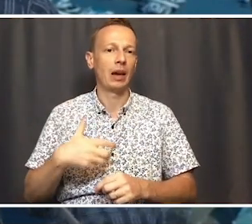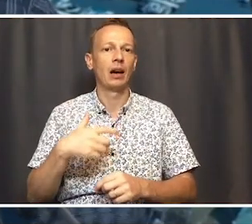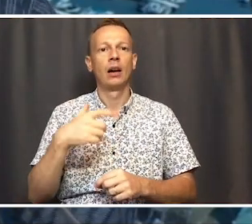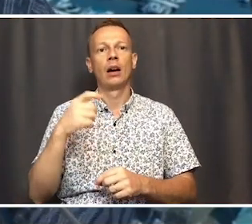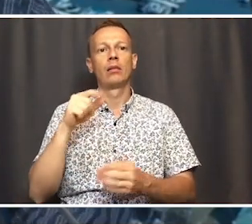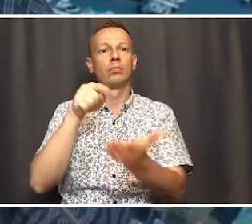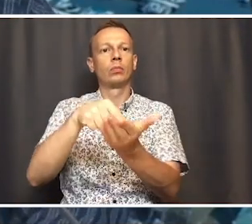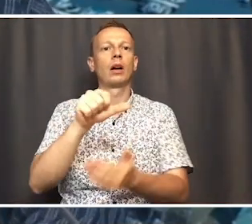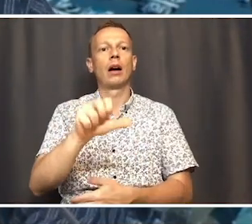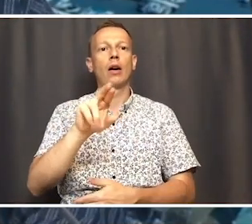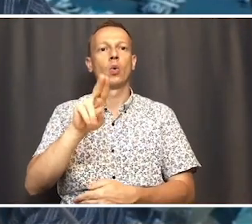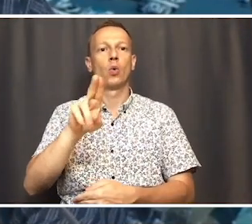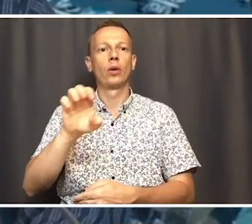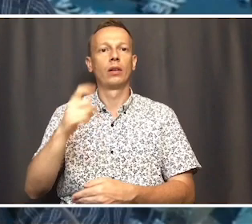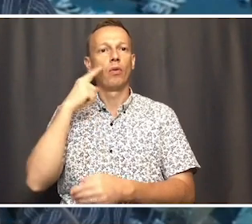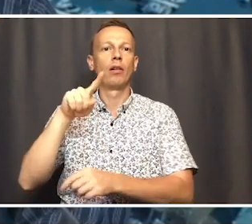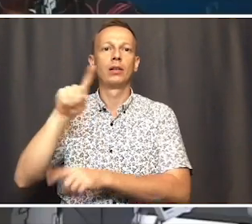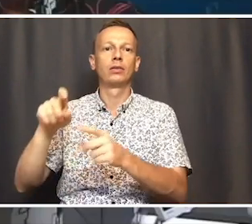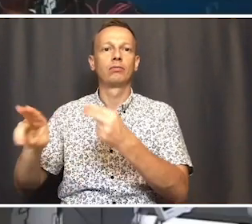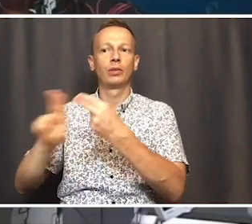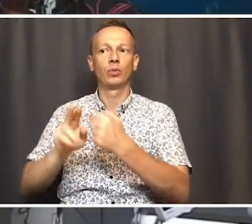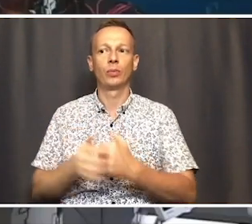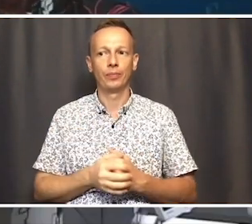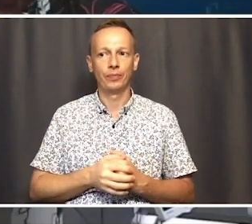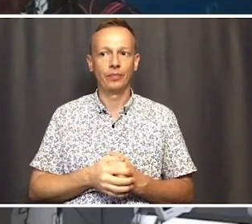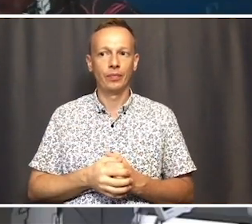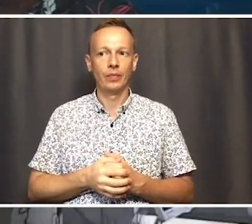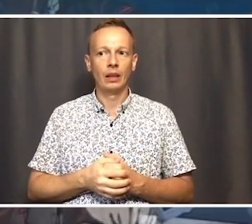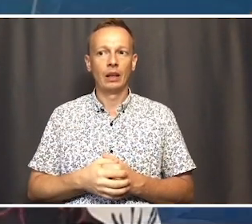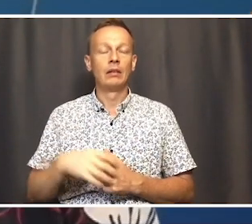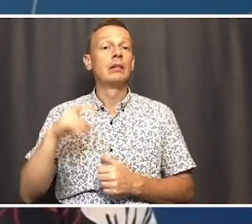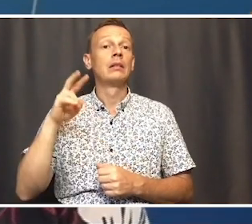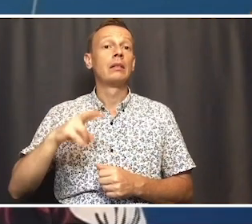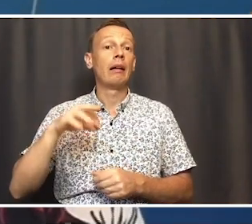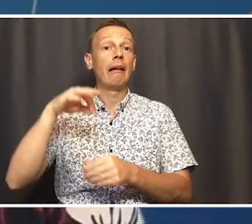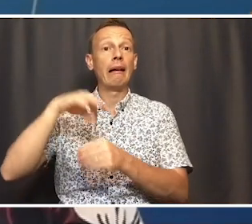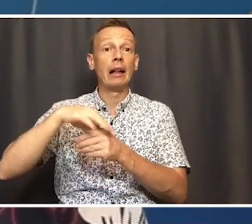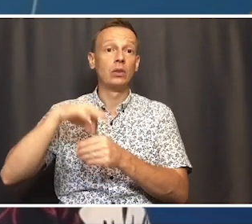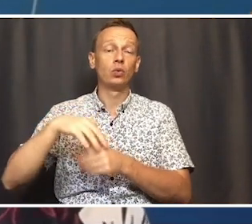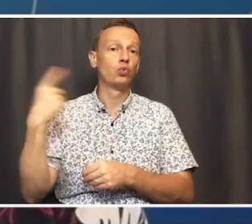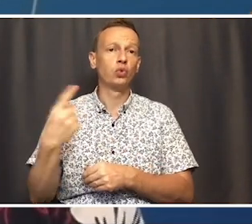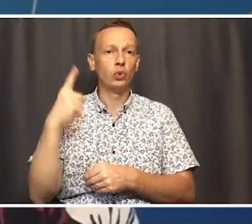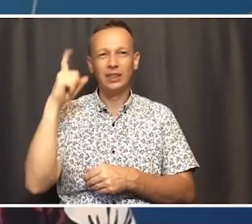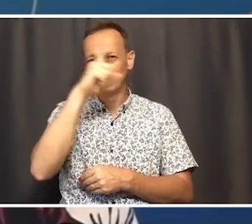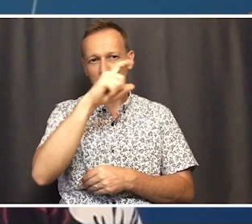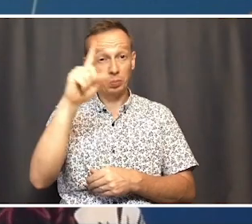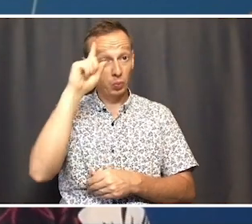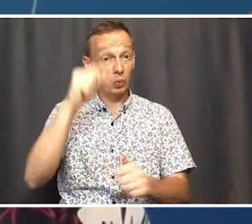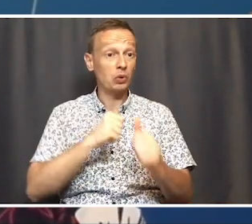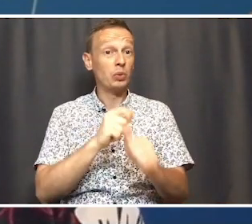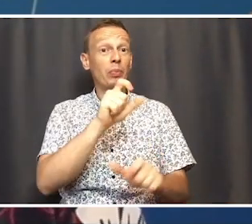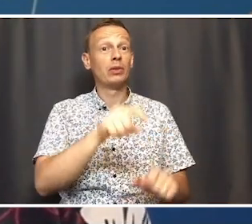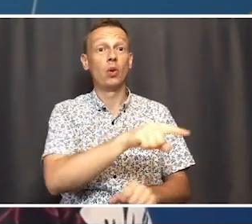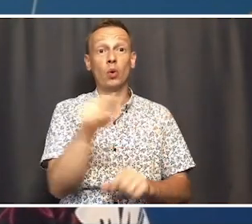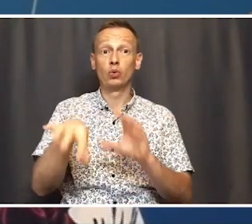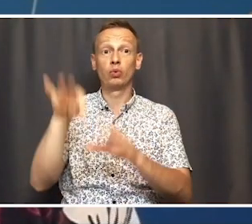qui répondait aux questions d'Ibrahim Azir. Écoutez. Chaque élection est difficile puisque la décision appartient aux électrices